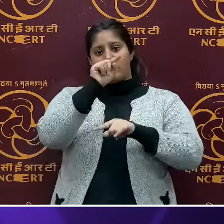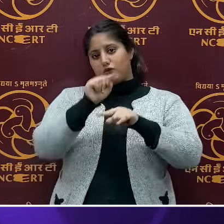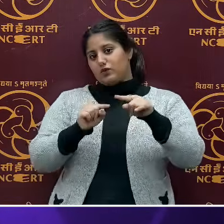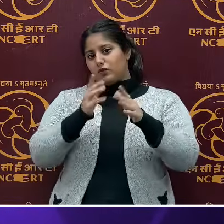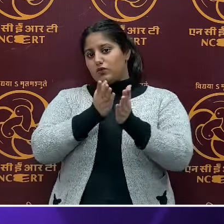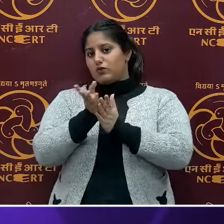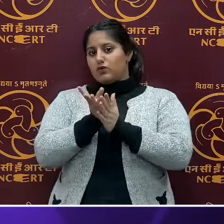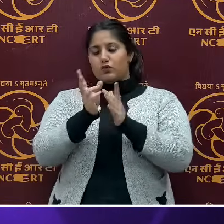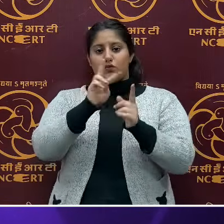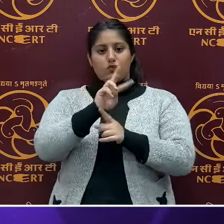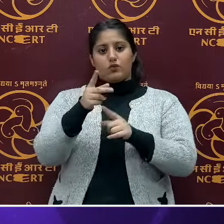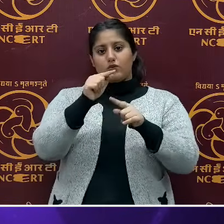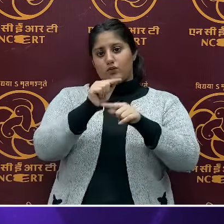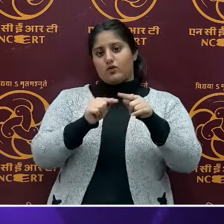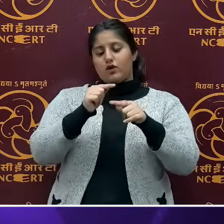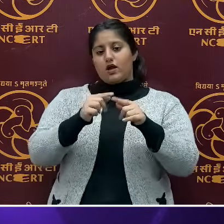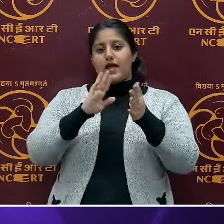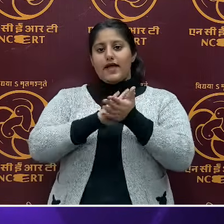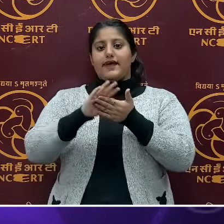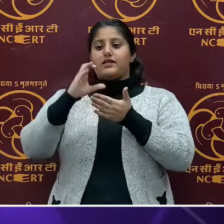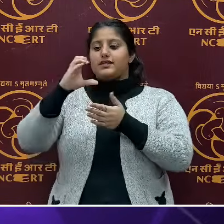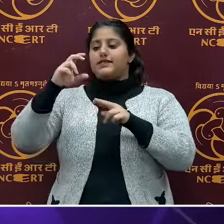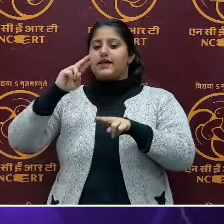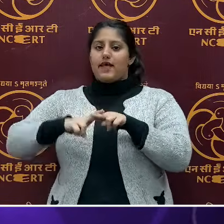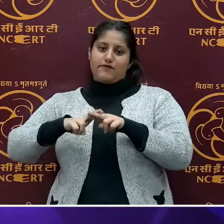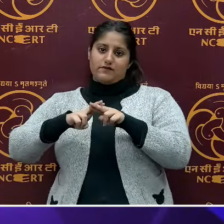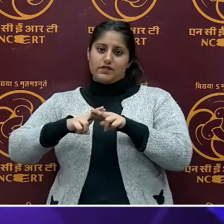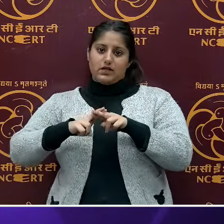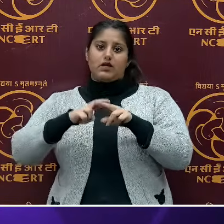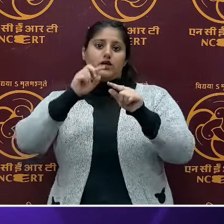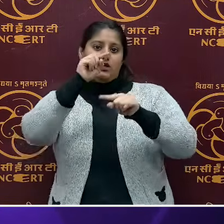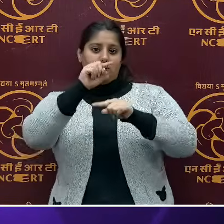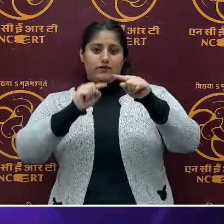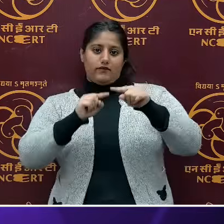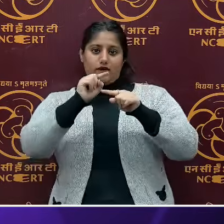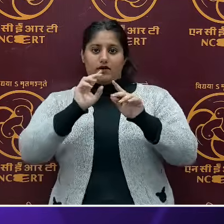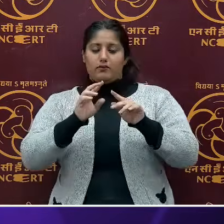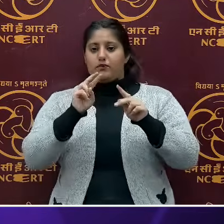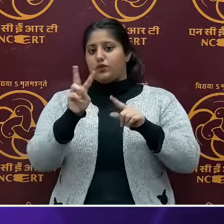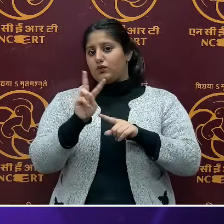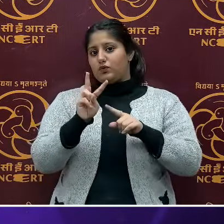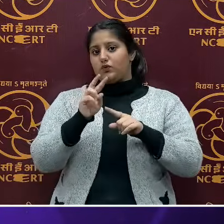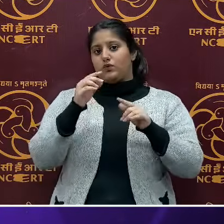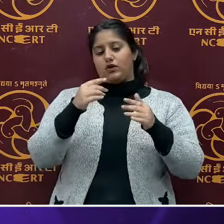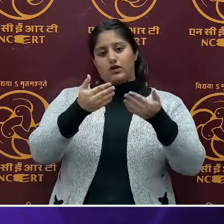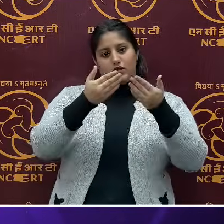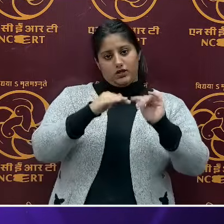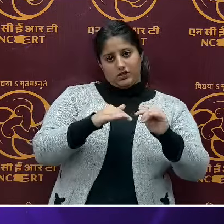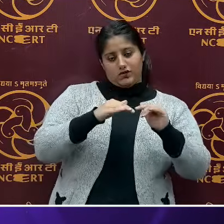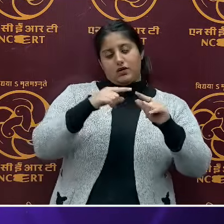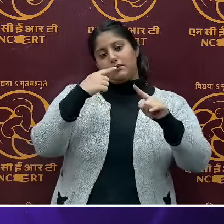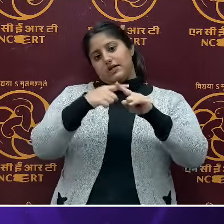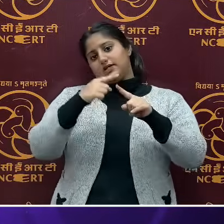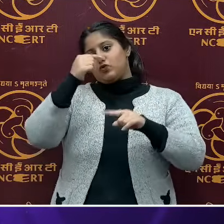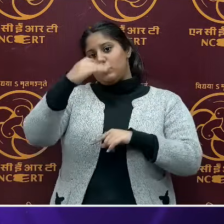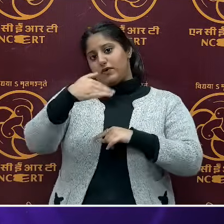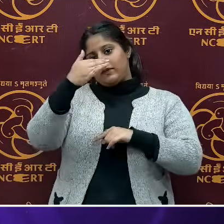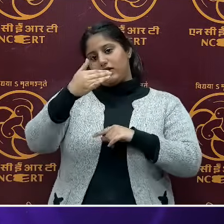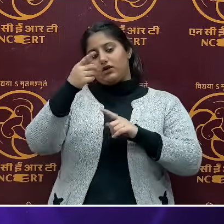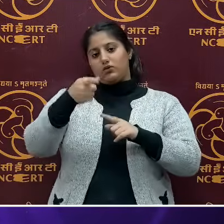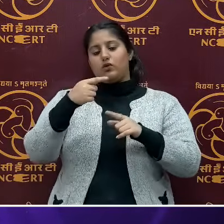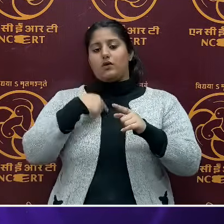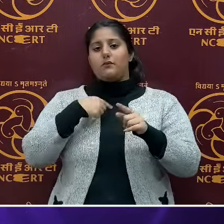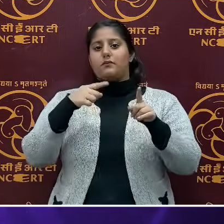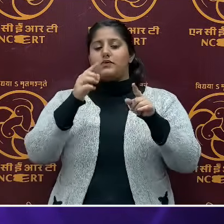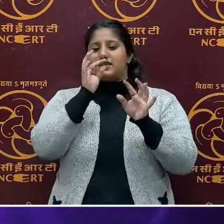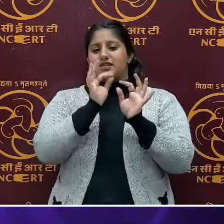their highest common factor. So HCF से we are going to divide both the numerator and denominator so that we can get